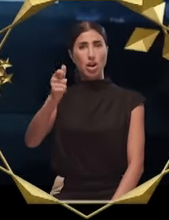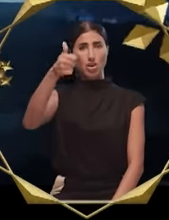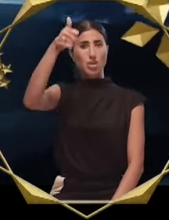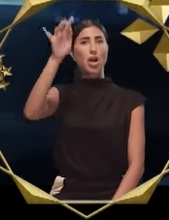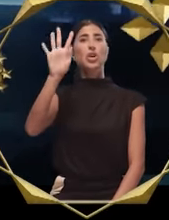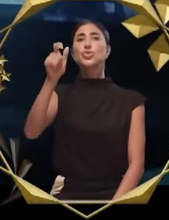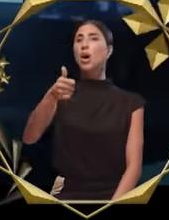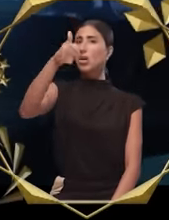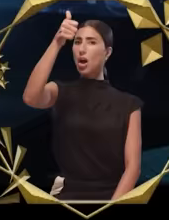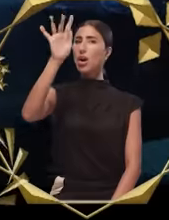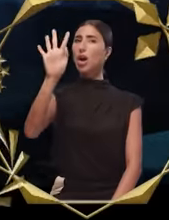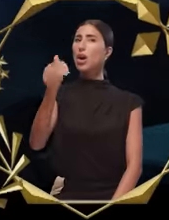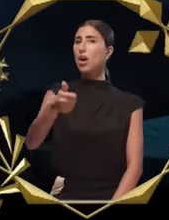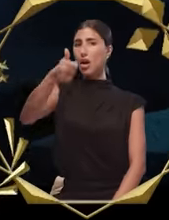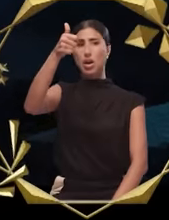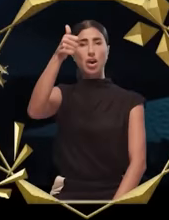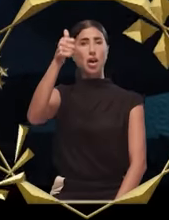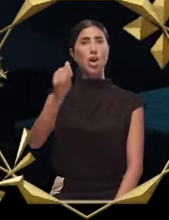شرارة شرارة